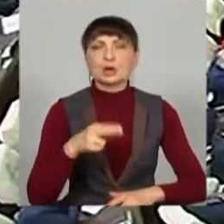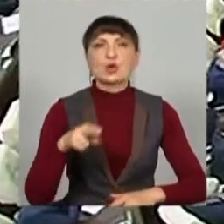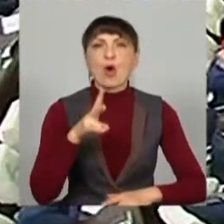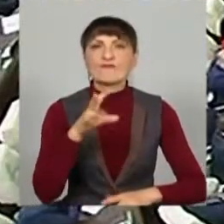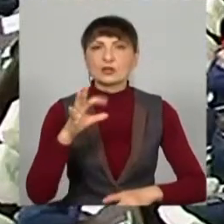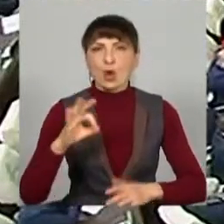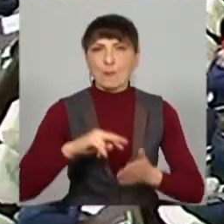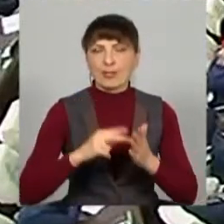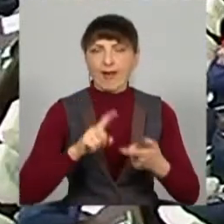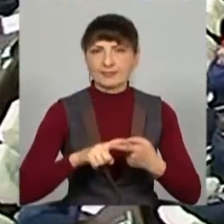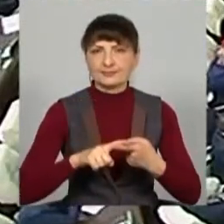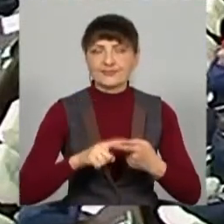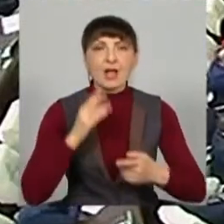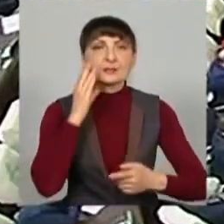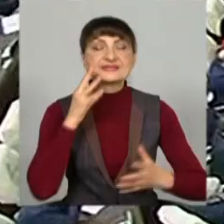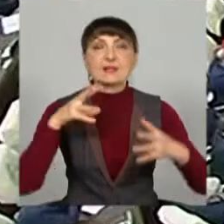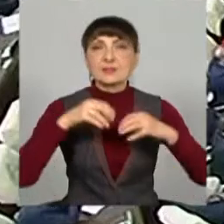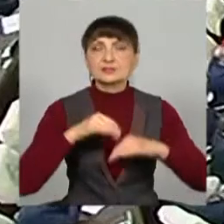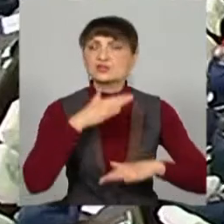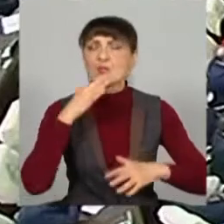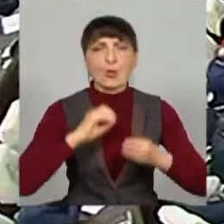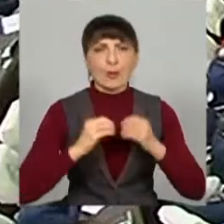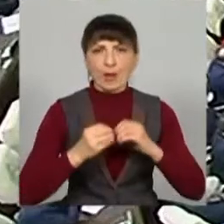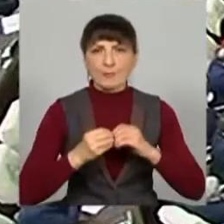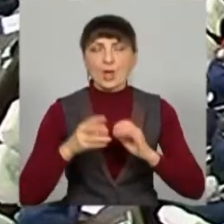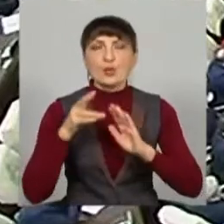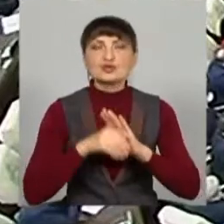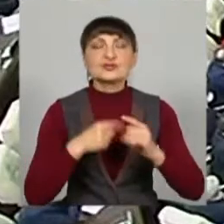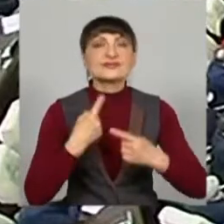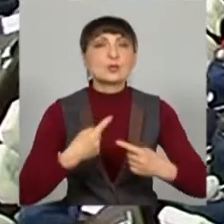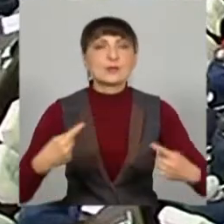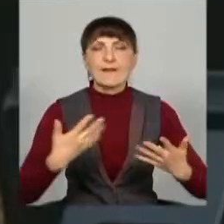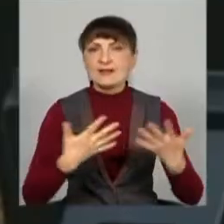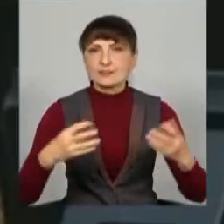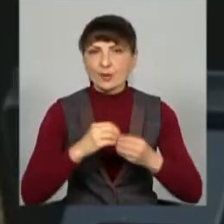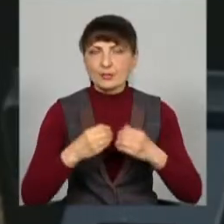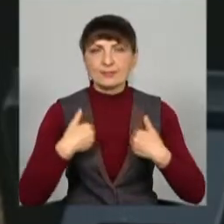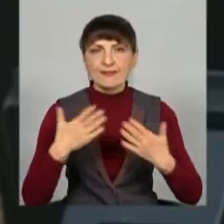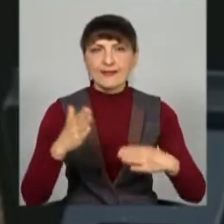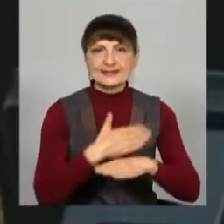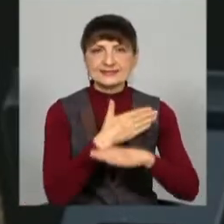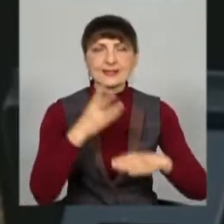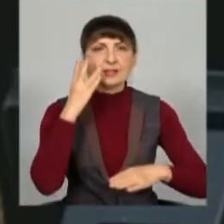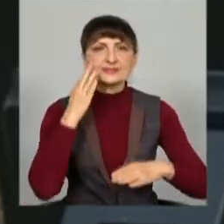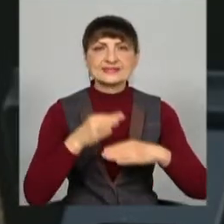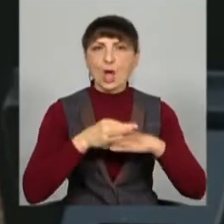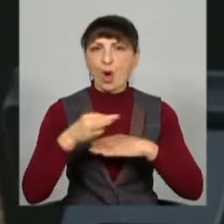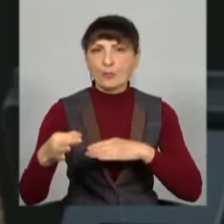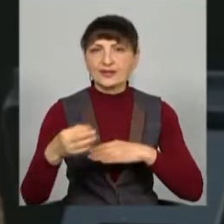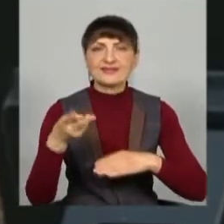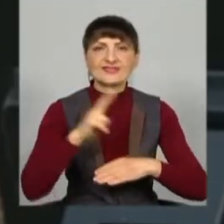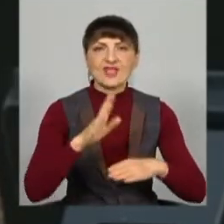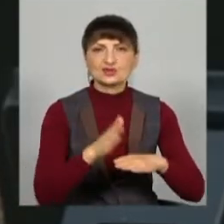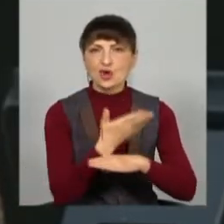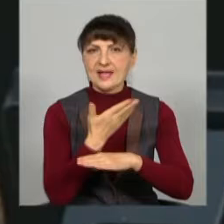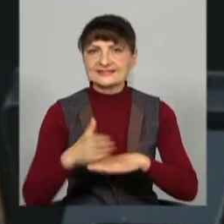плане. Проблем с алматинской агломерацией много. Учитывая эти и другие моменты, предлагаю разделить Алматинскую область на две